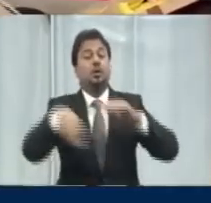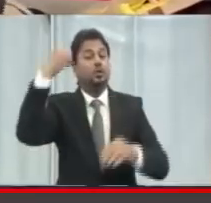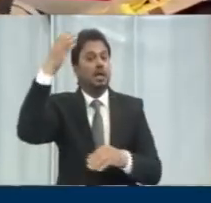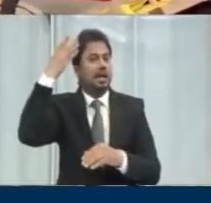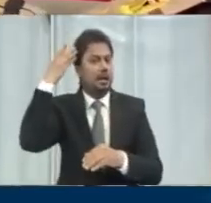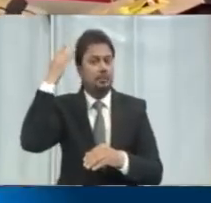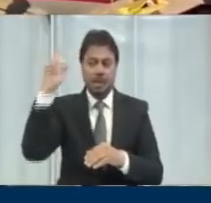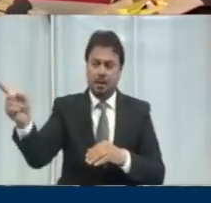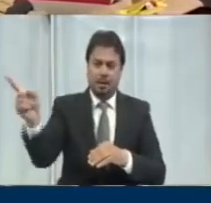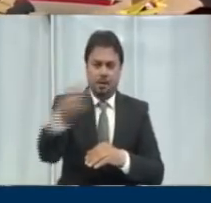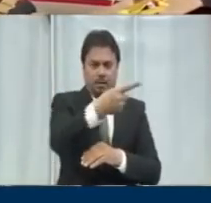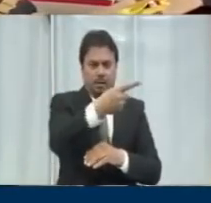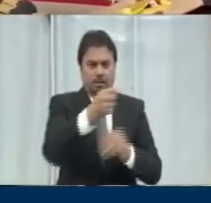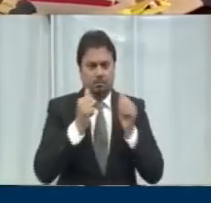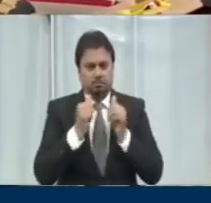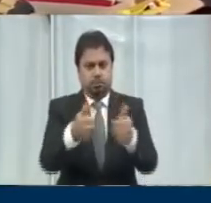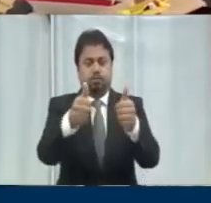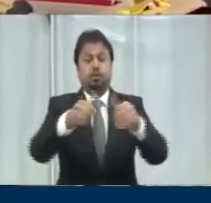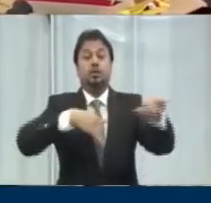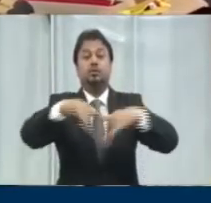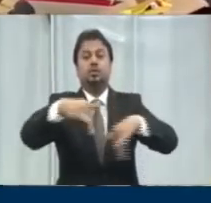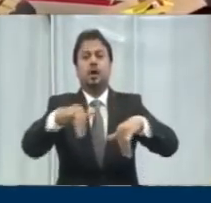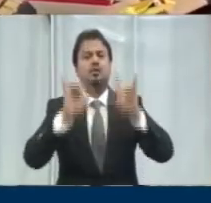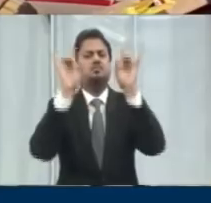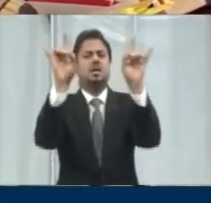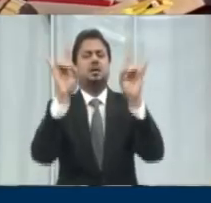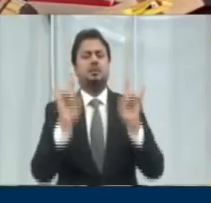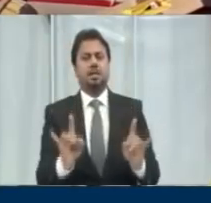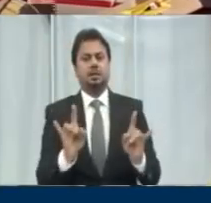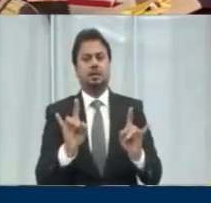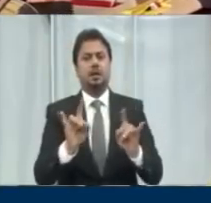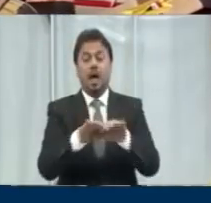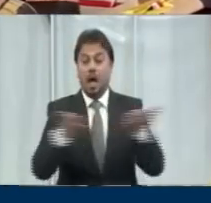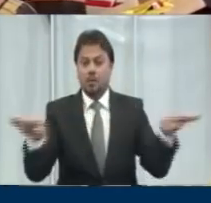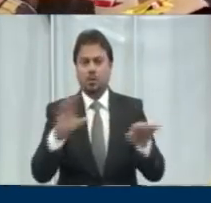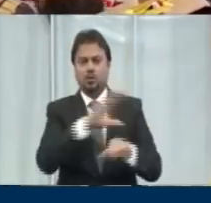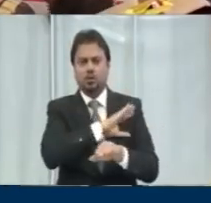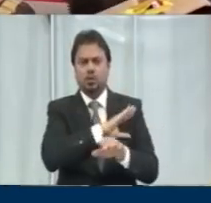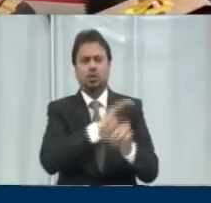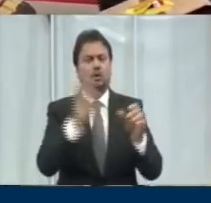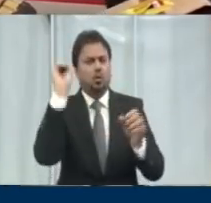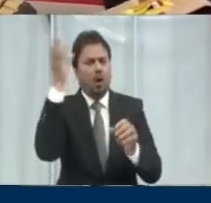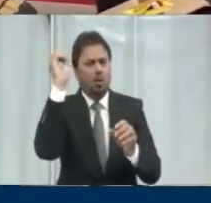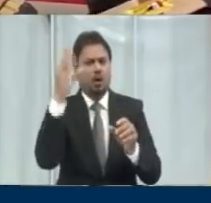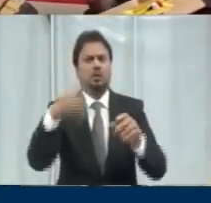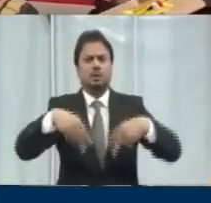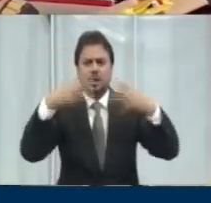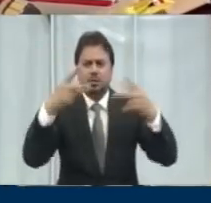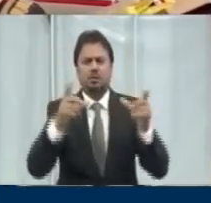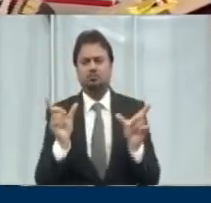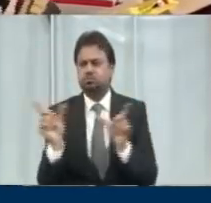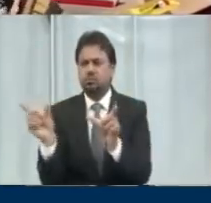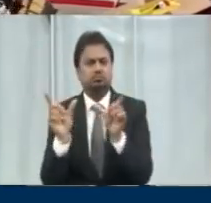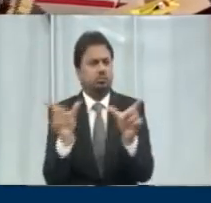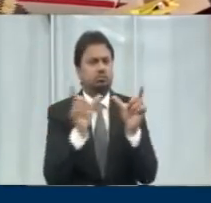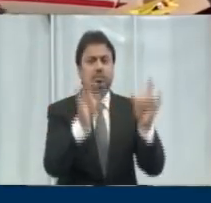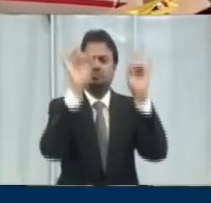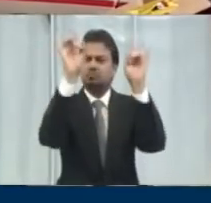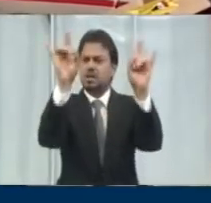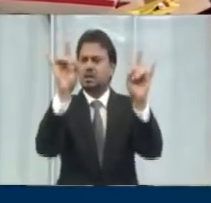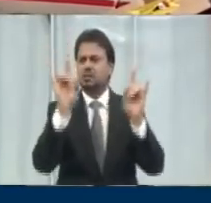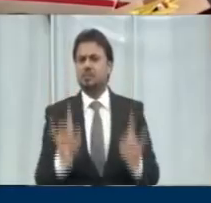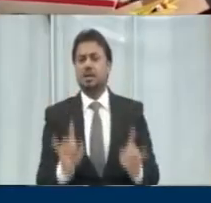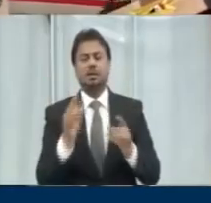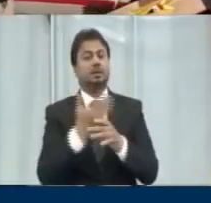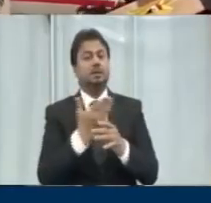تم تأمين هذا الطريق من الجانب الأمني، وتم تفتيش جميع المناطق المحيطة بهذا الطريق من خلال